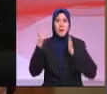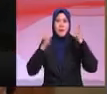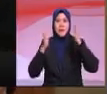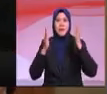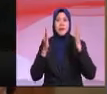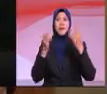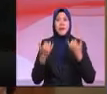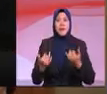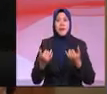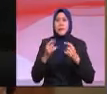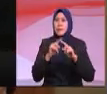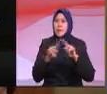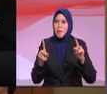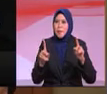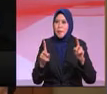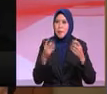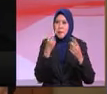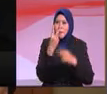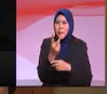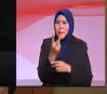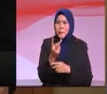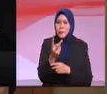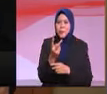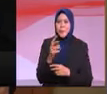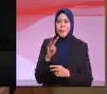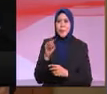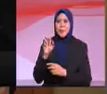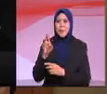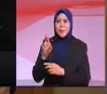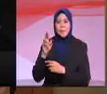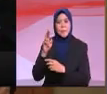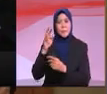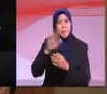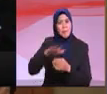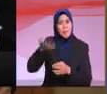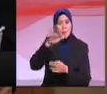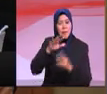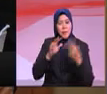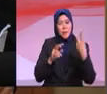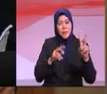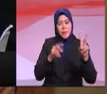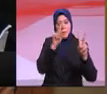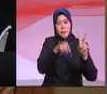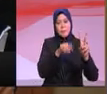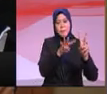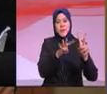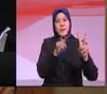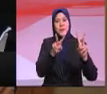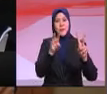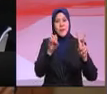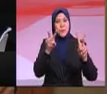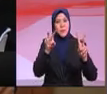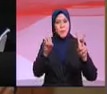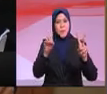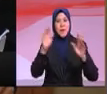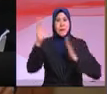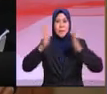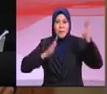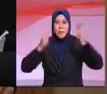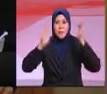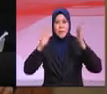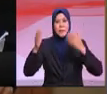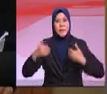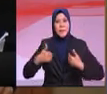kita lihat pula MIA meramalkan pada 12 hari bulan 4 2020 Malaysia